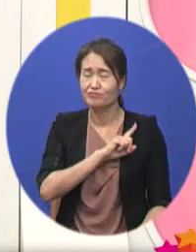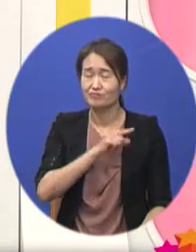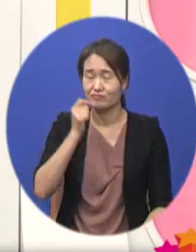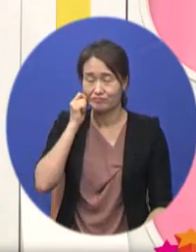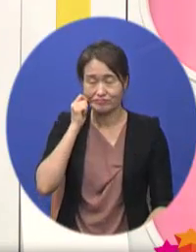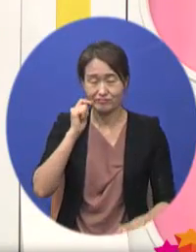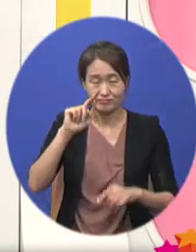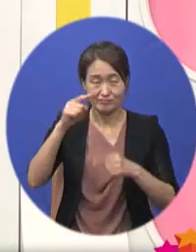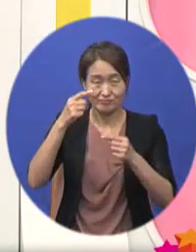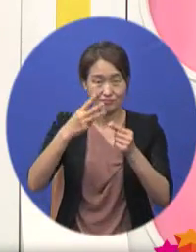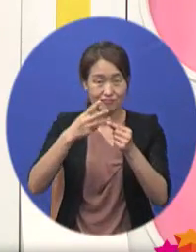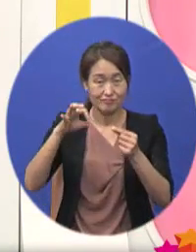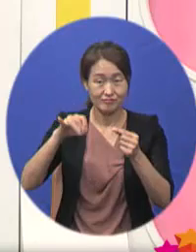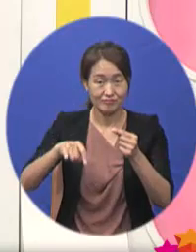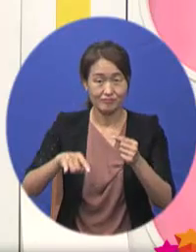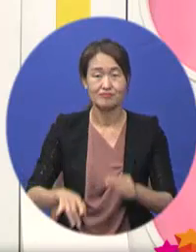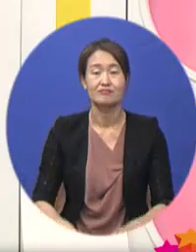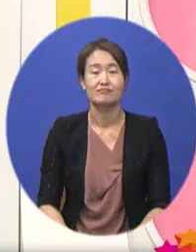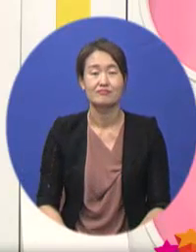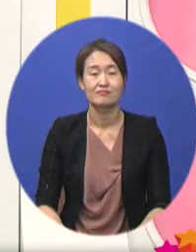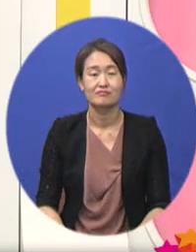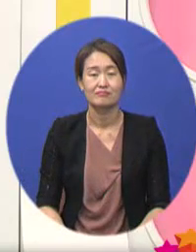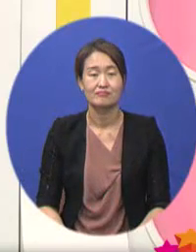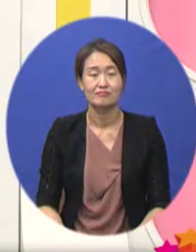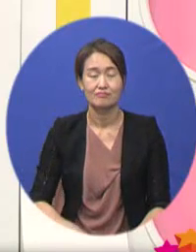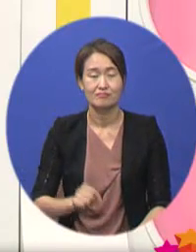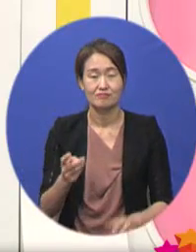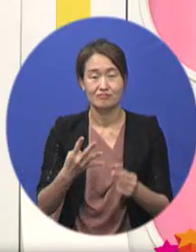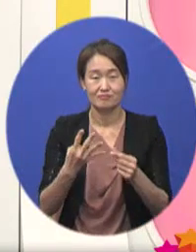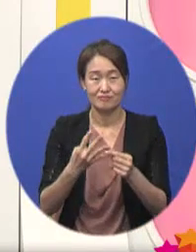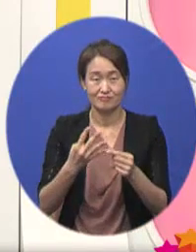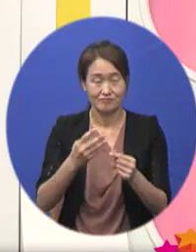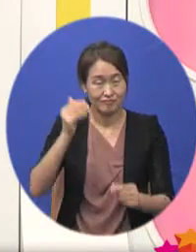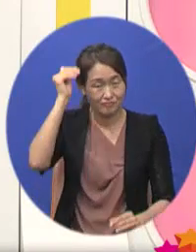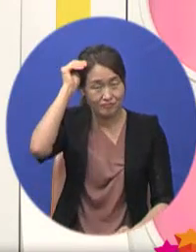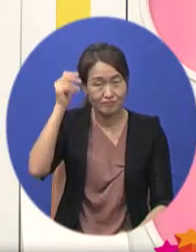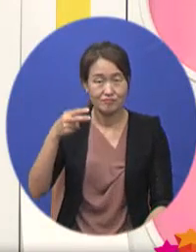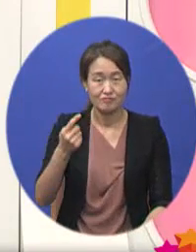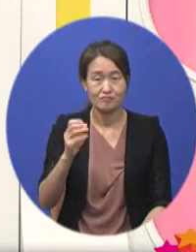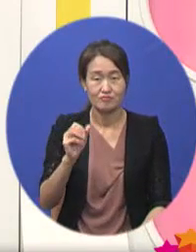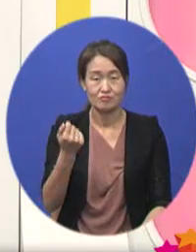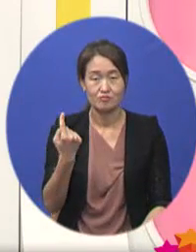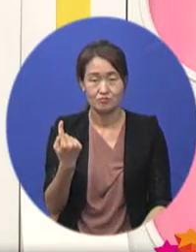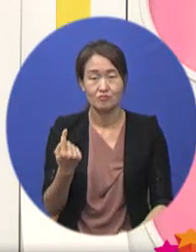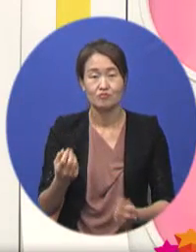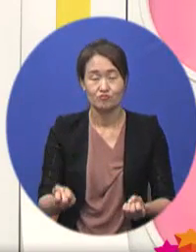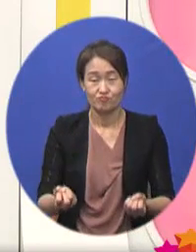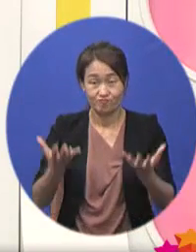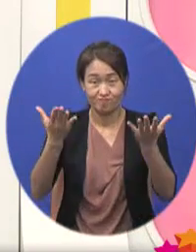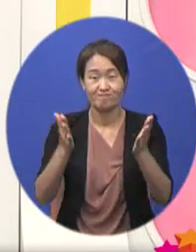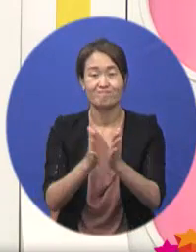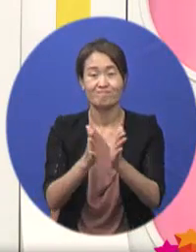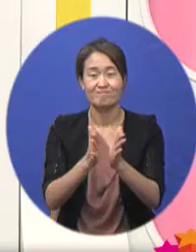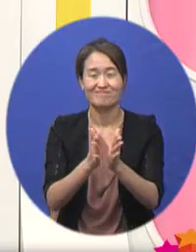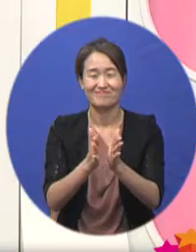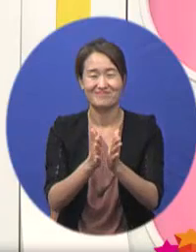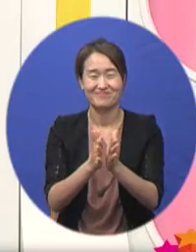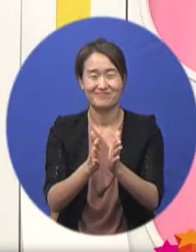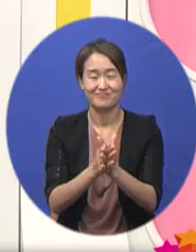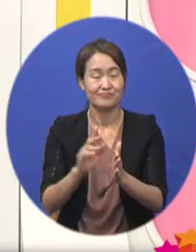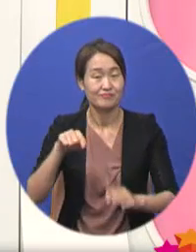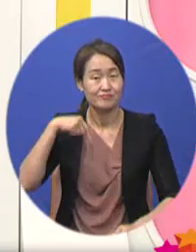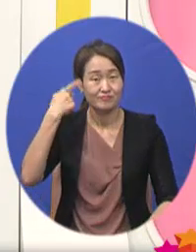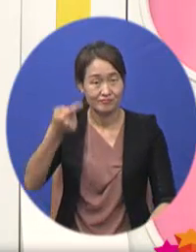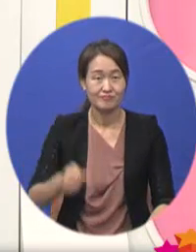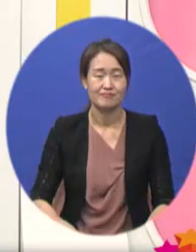인기상부터 발표할게요. 인기상. 정답으로 4번 정동호님 축하드립니다. 축하합니다. 다음부터